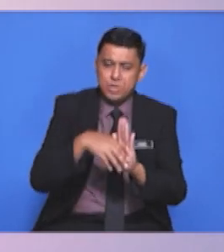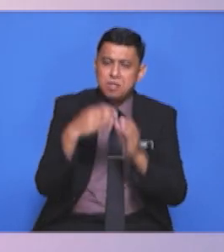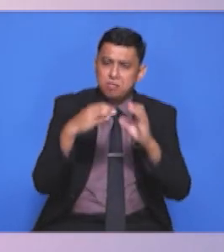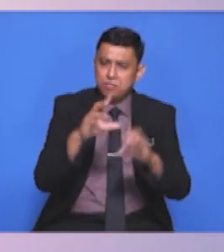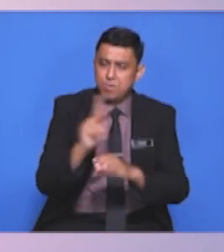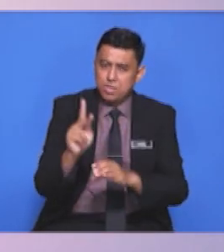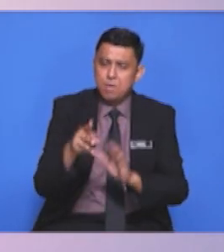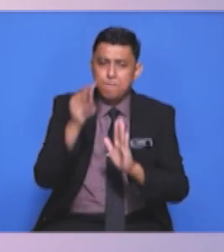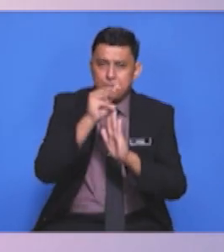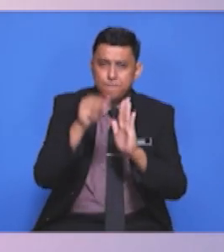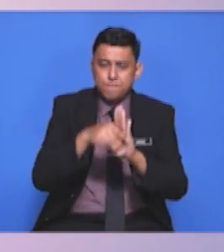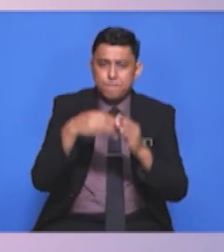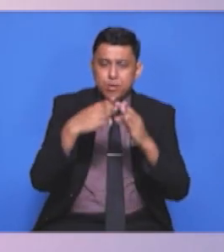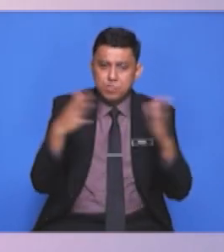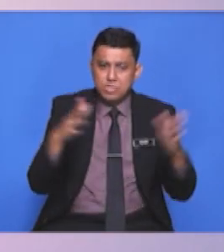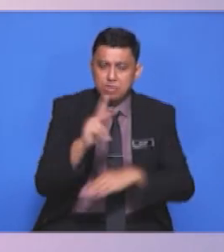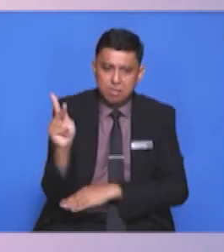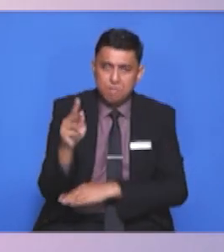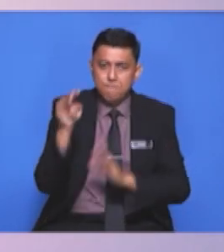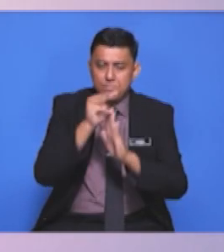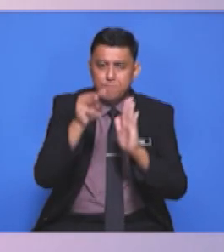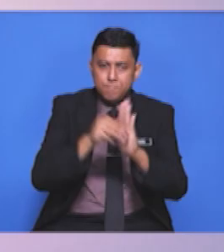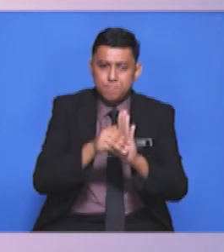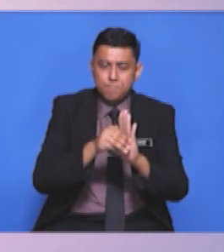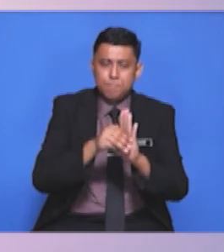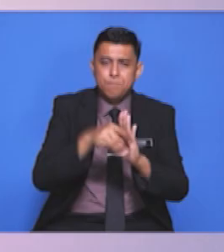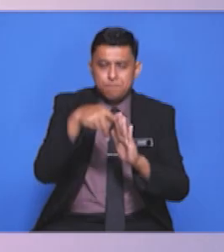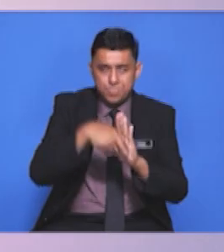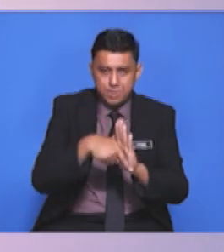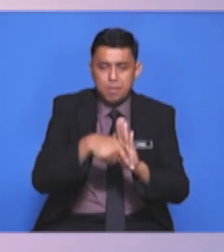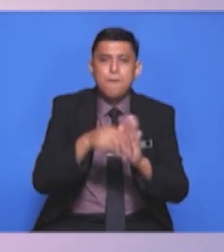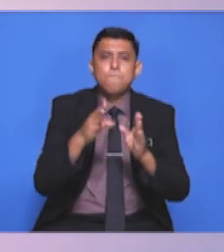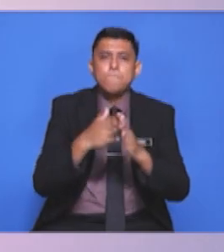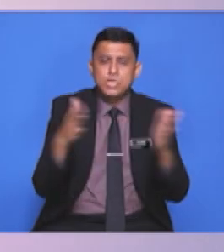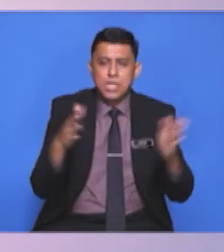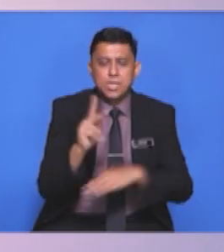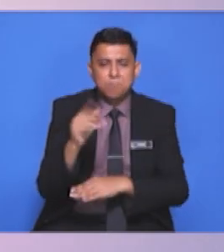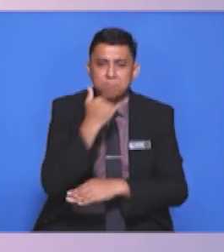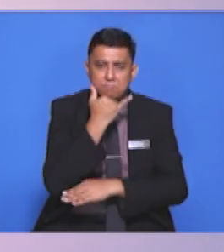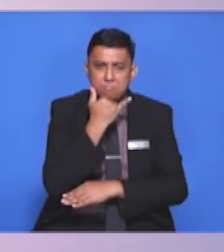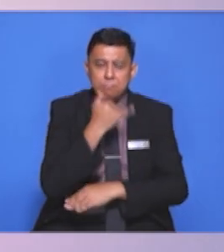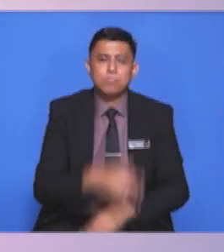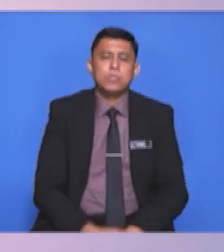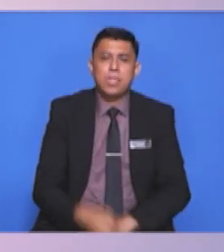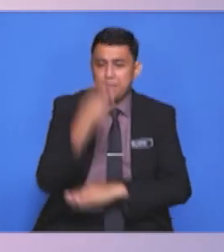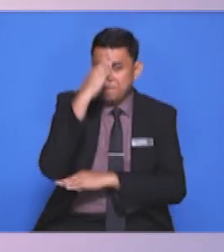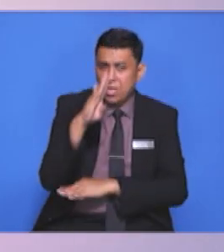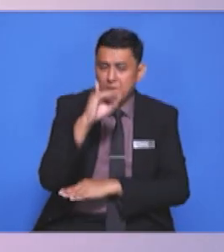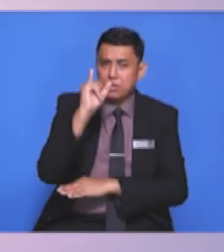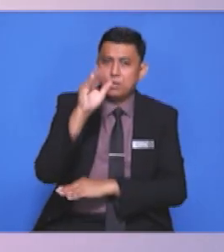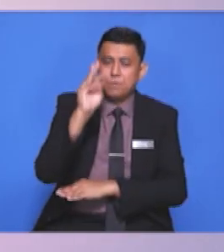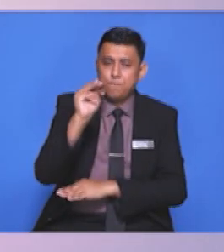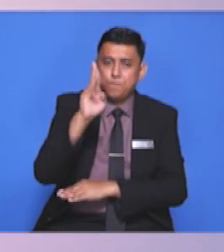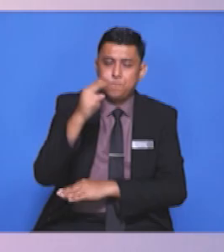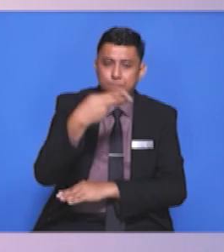memperbesarkan mempercantik Gan dan sebagainya perlu juga ditegaskan bahwa imbuhan